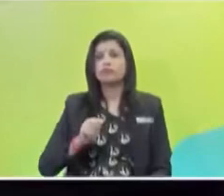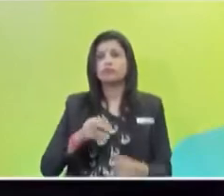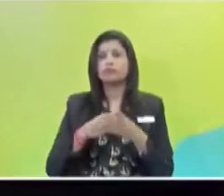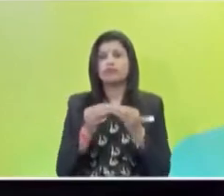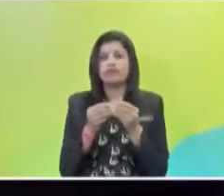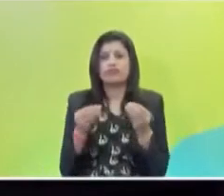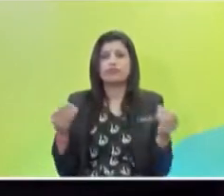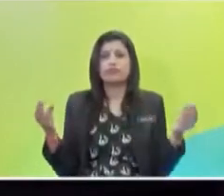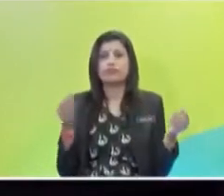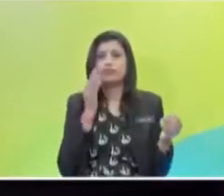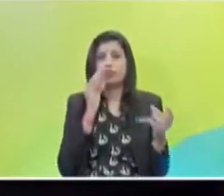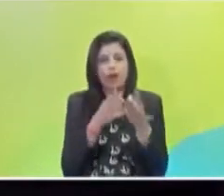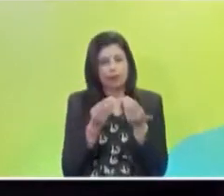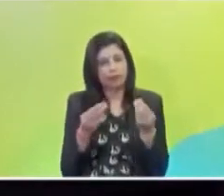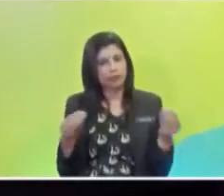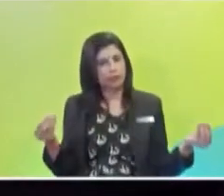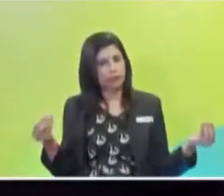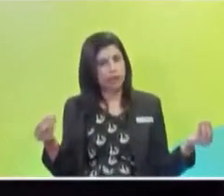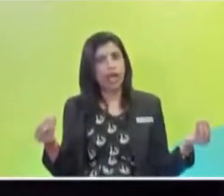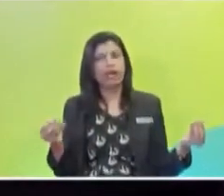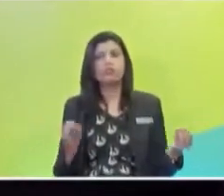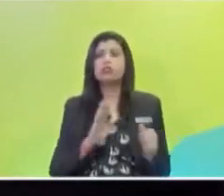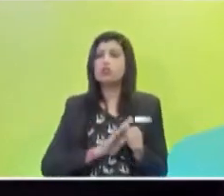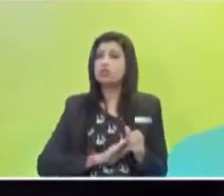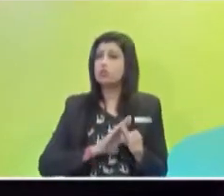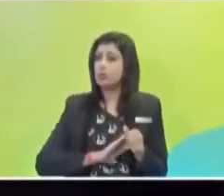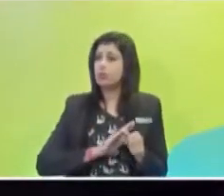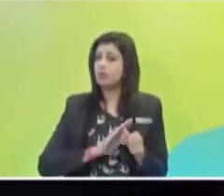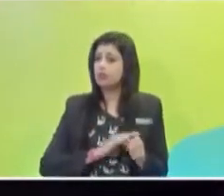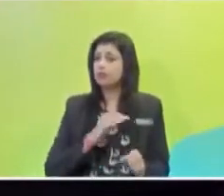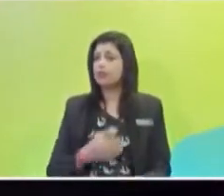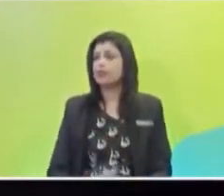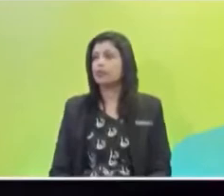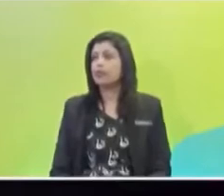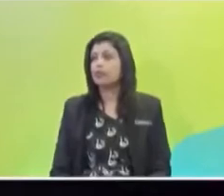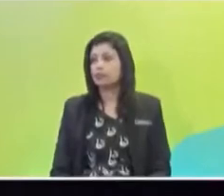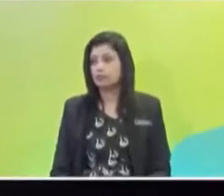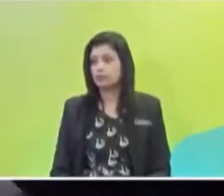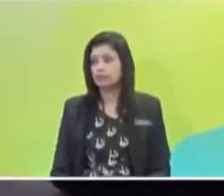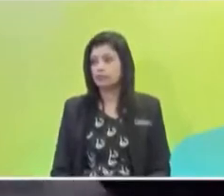hancur. Okey. Okey. Jadi sementara tu cikgu nak Bandin